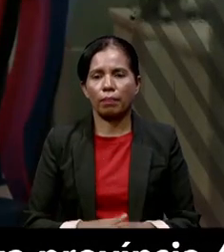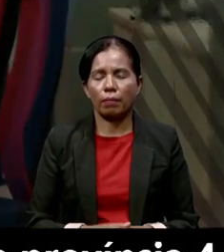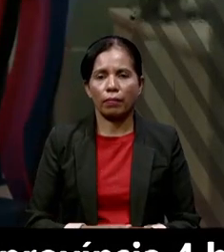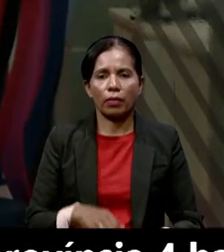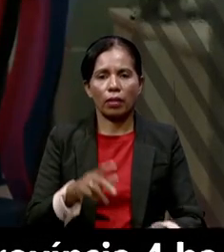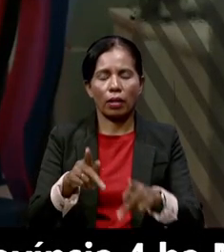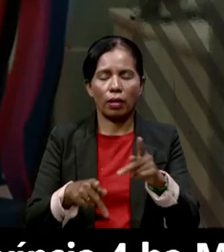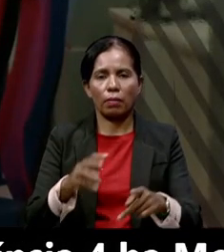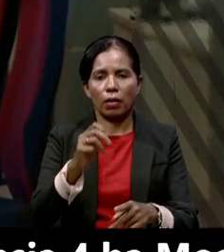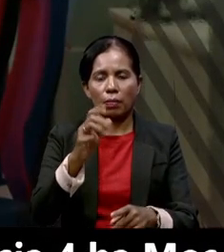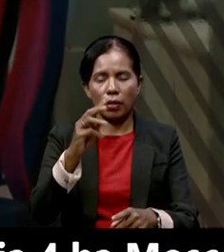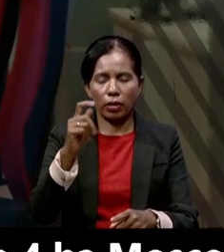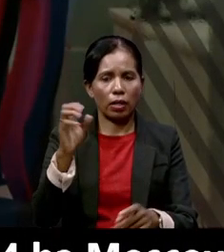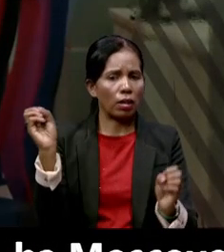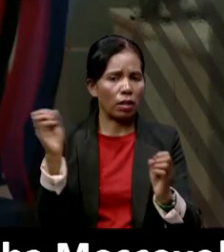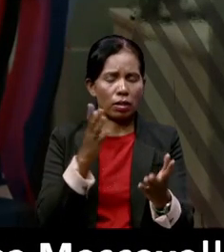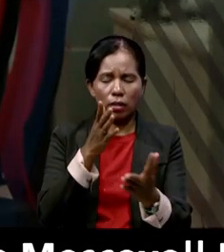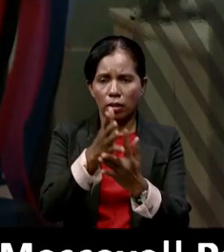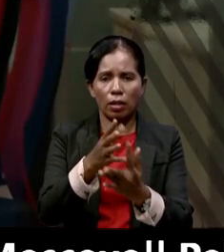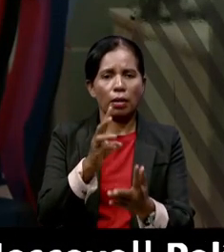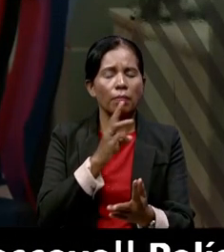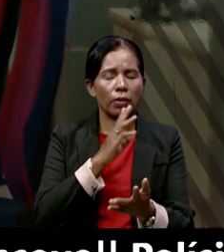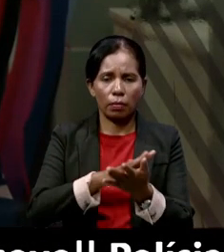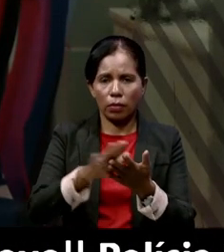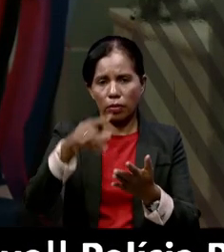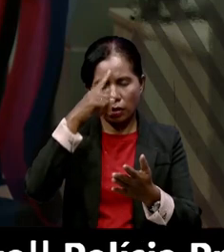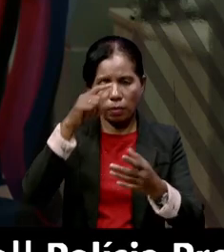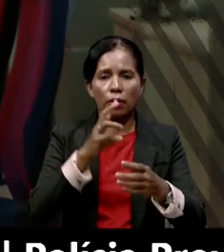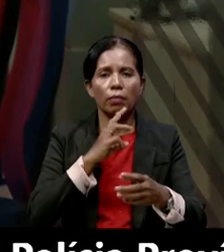Comunidade de Metilara lá se subemos tamba cano coto.